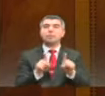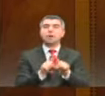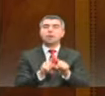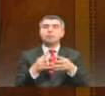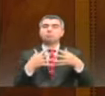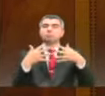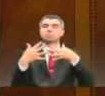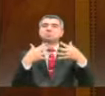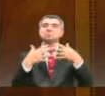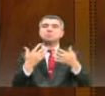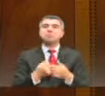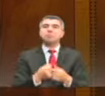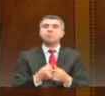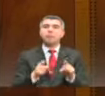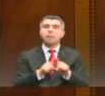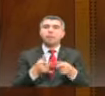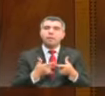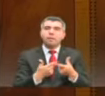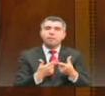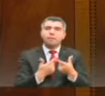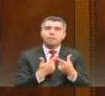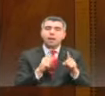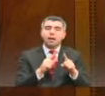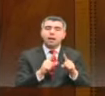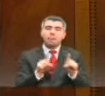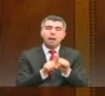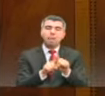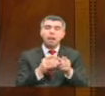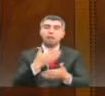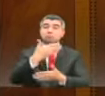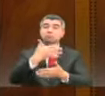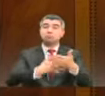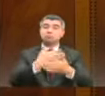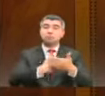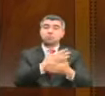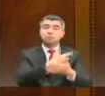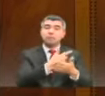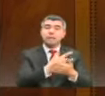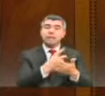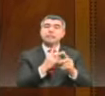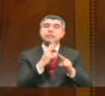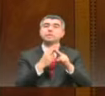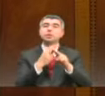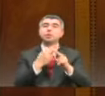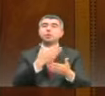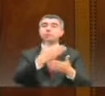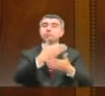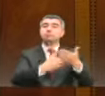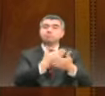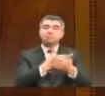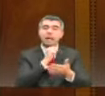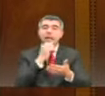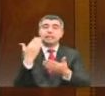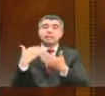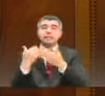العام عبر تفعيل نشر اللوائح السنوية لسندات الطلب التي أنجزتها الإدارات